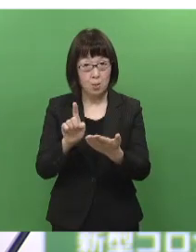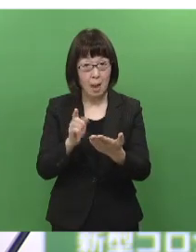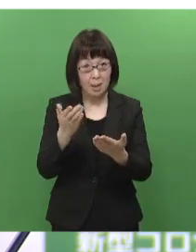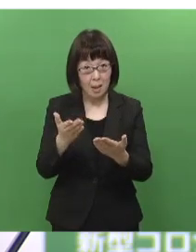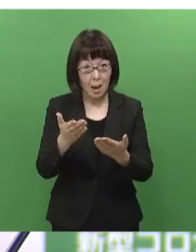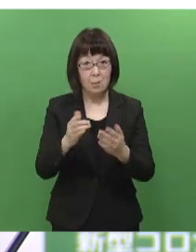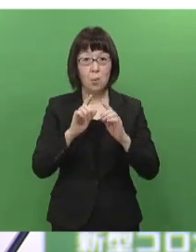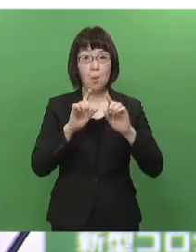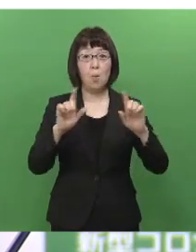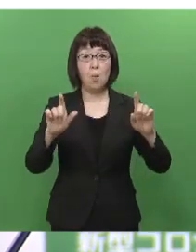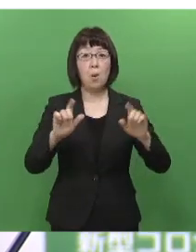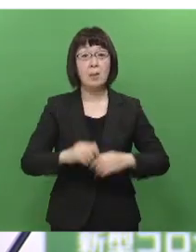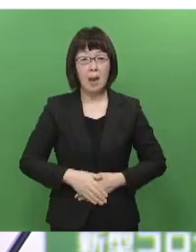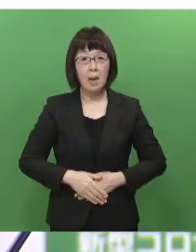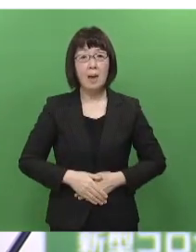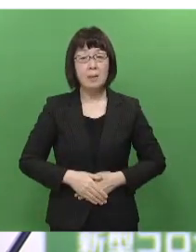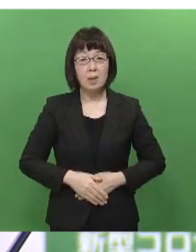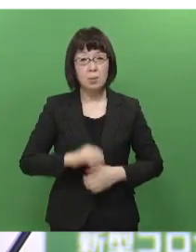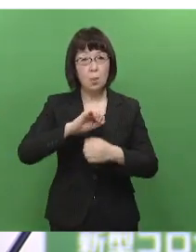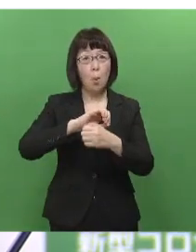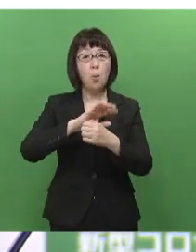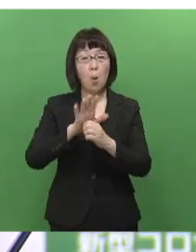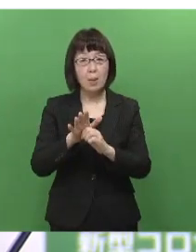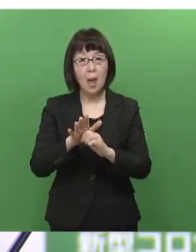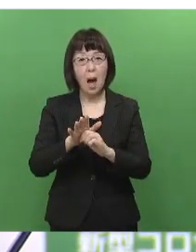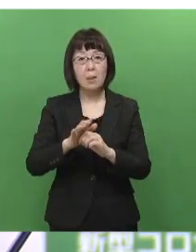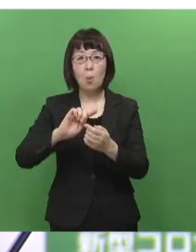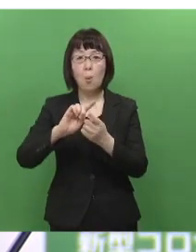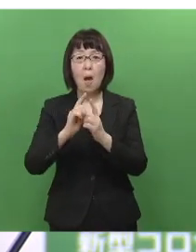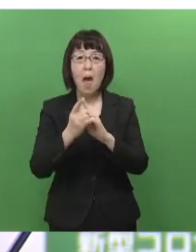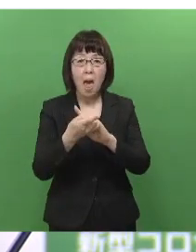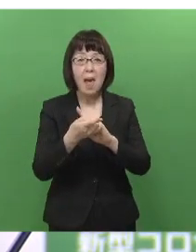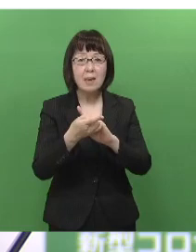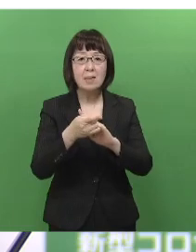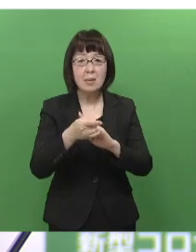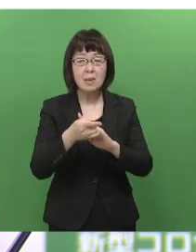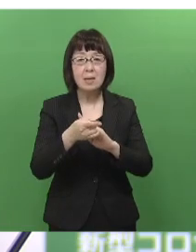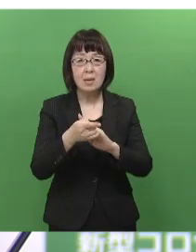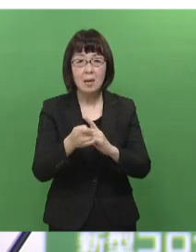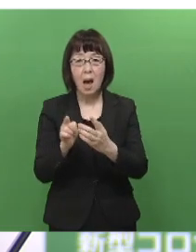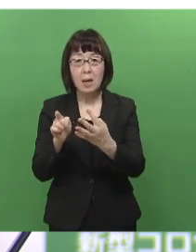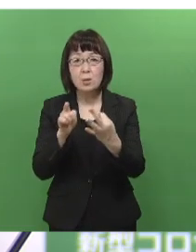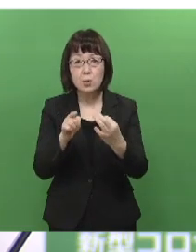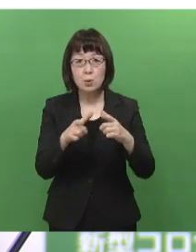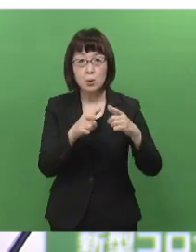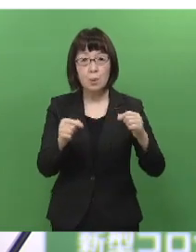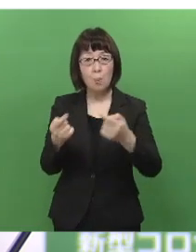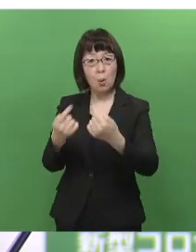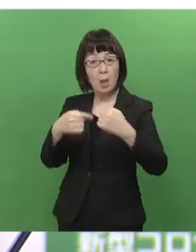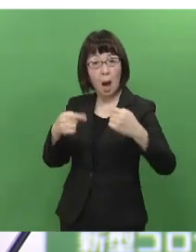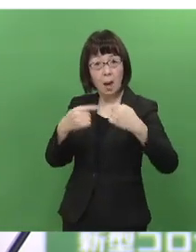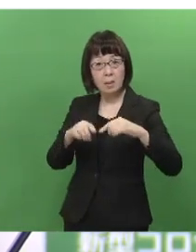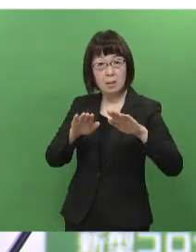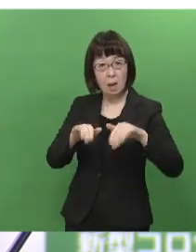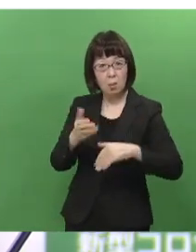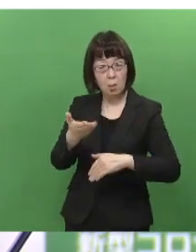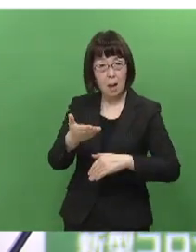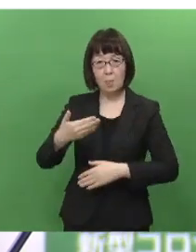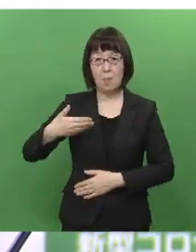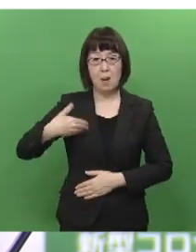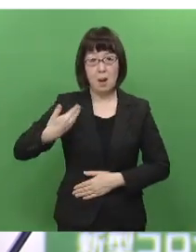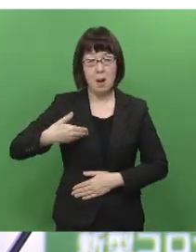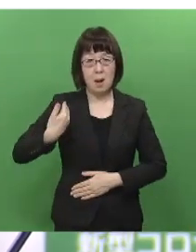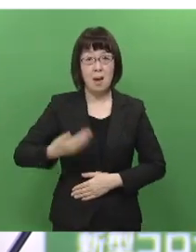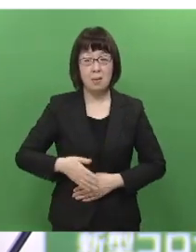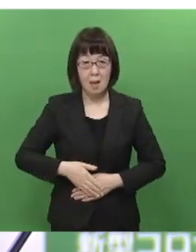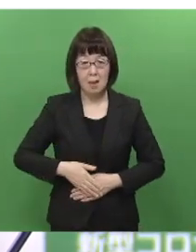れば、やはり変異種がどれくらいもうすでに入っているのかということについては分かりません。ただいくつか